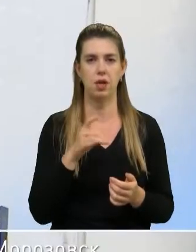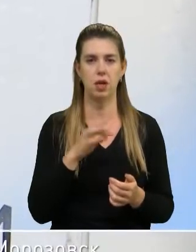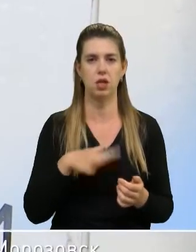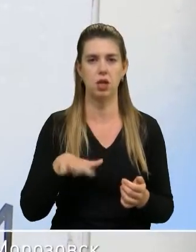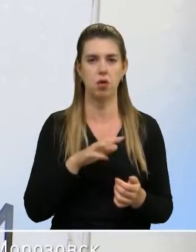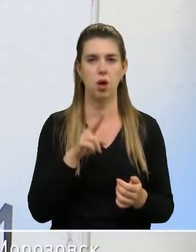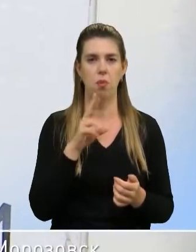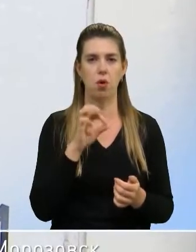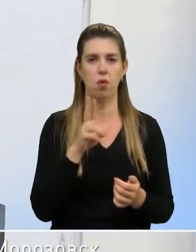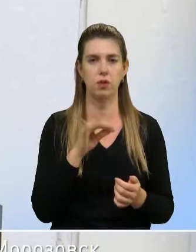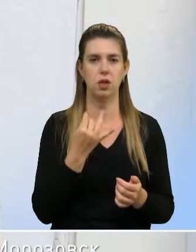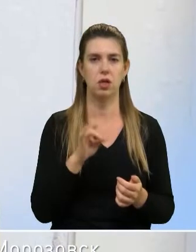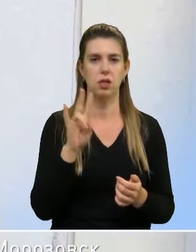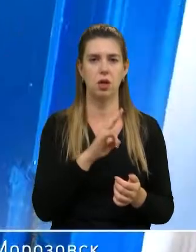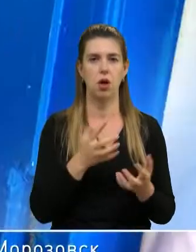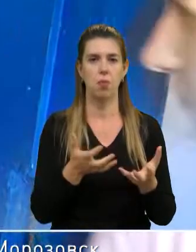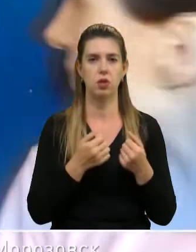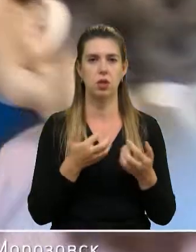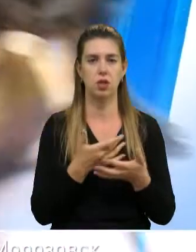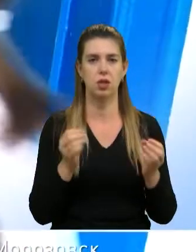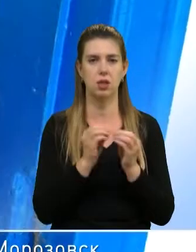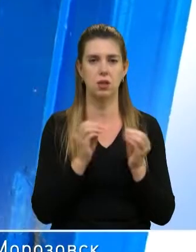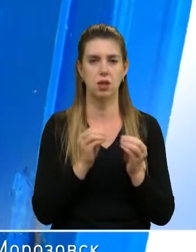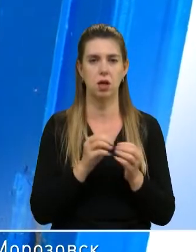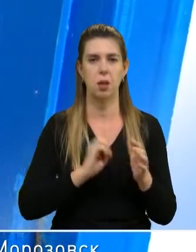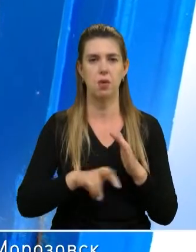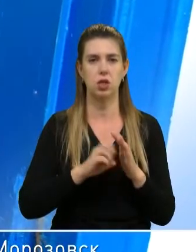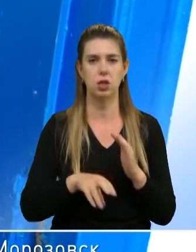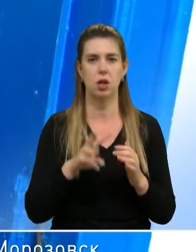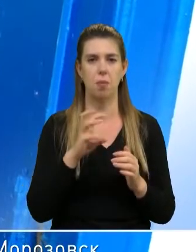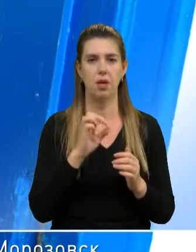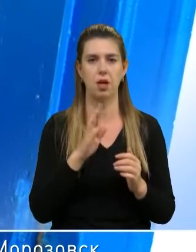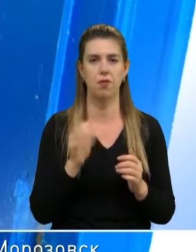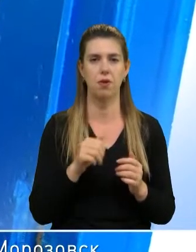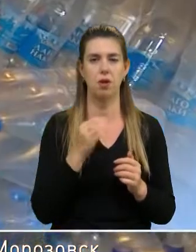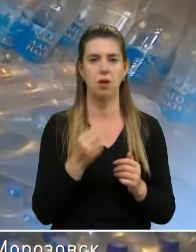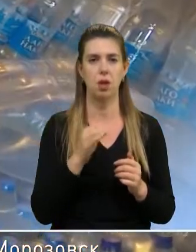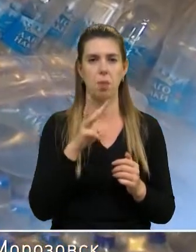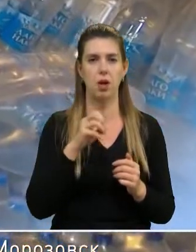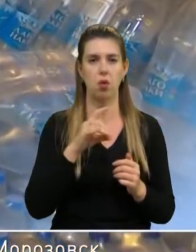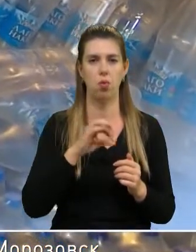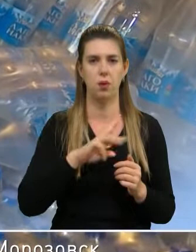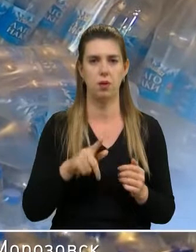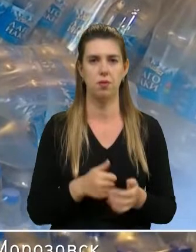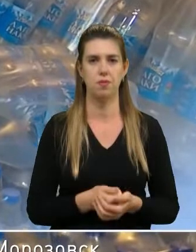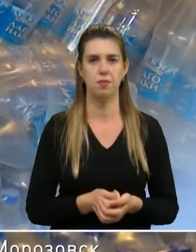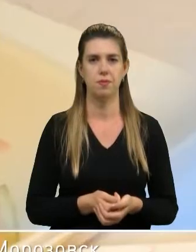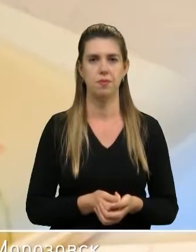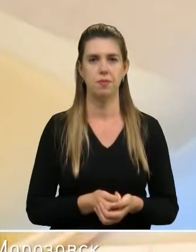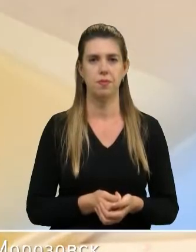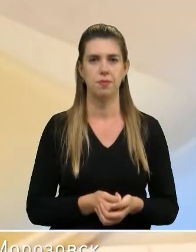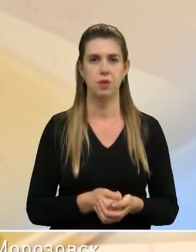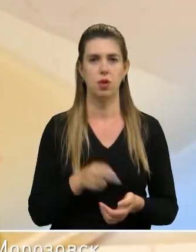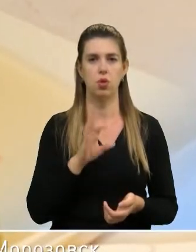территории Покровской церкви. Ее получили несколько десятков беженцев из Макеевки, Ясиновата и Мариуполя. Валентина Малощицкая, Сергей